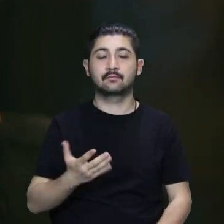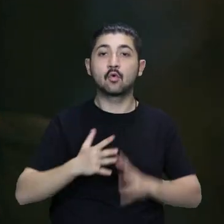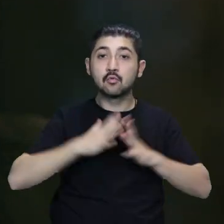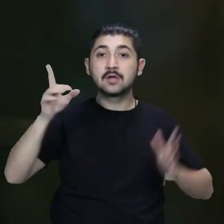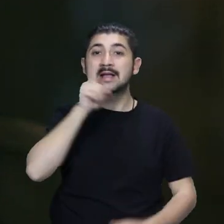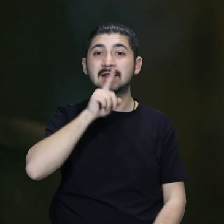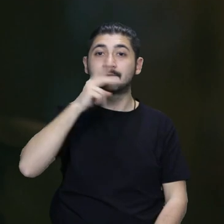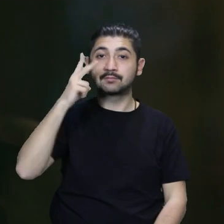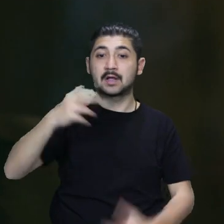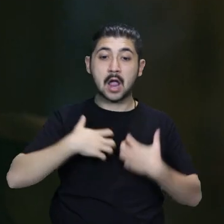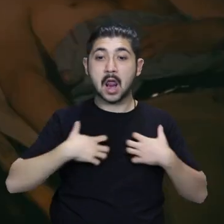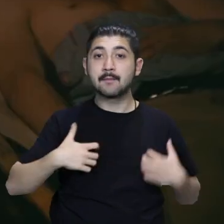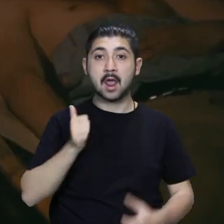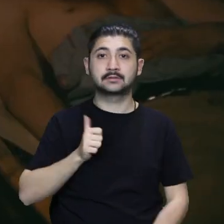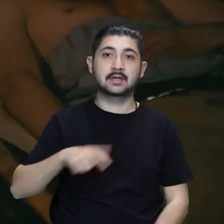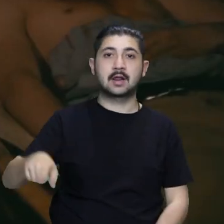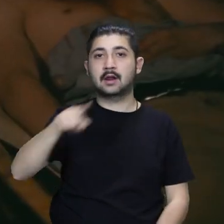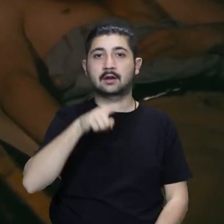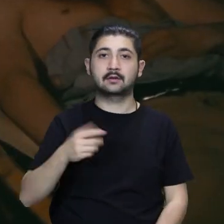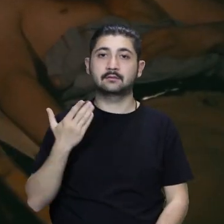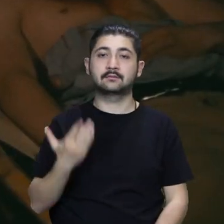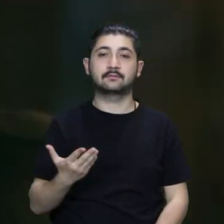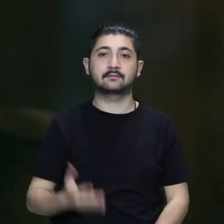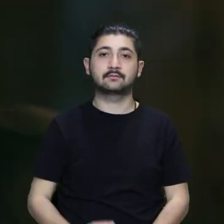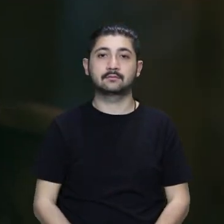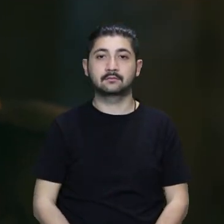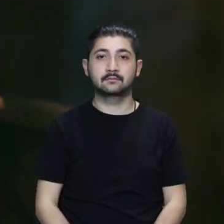Büyük Britanya'nın kahraman askerleri.